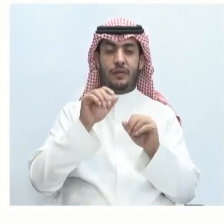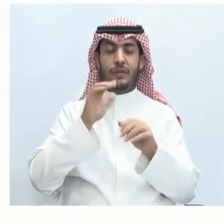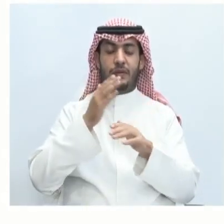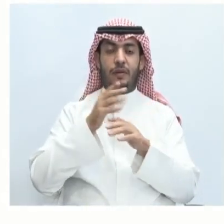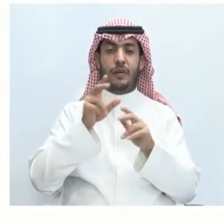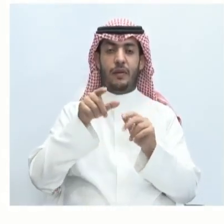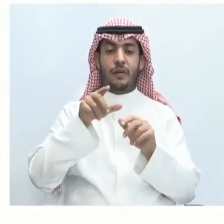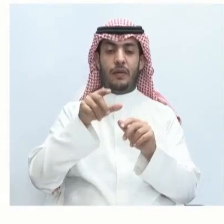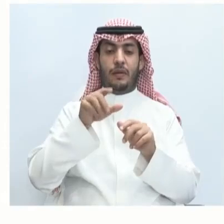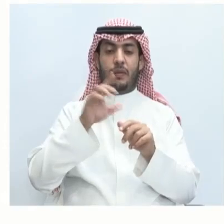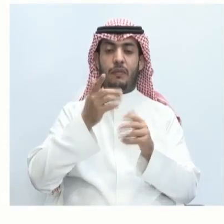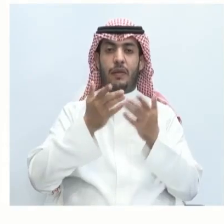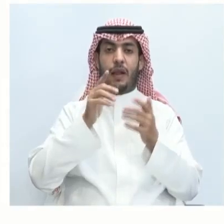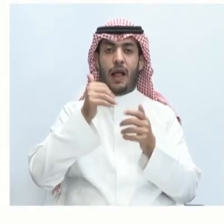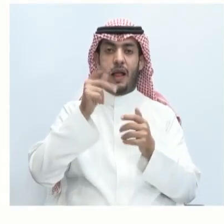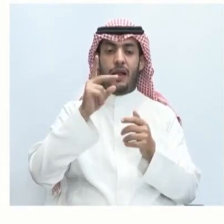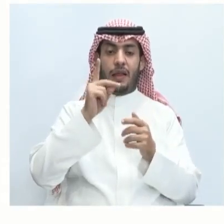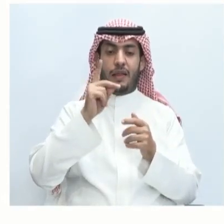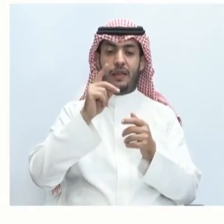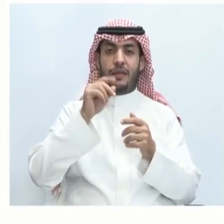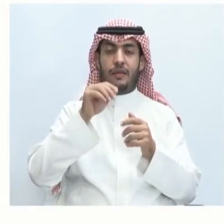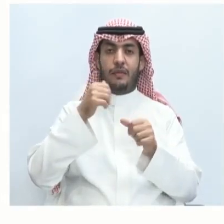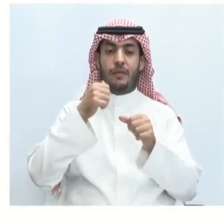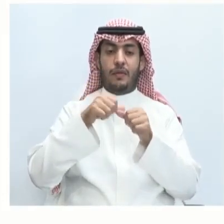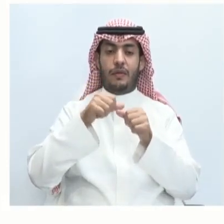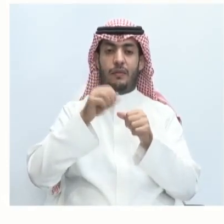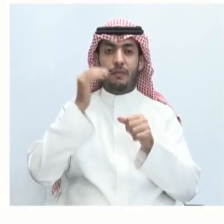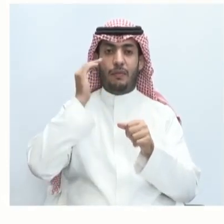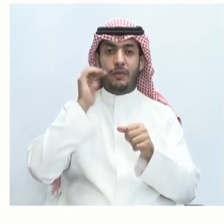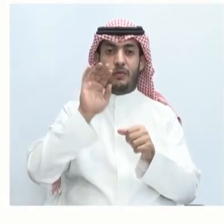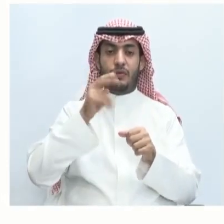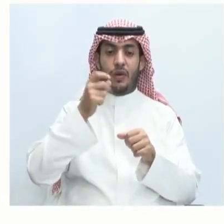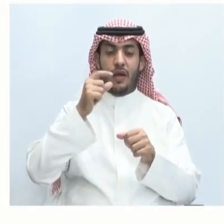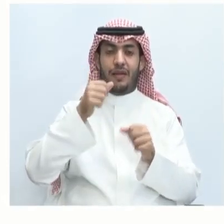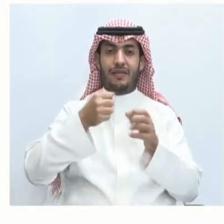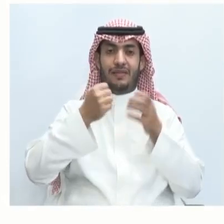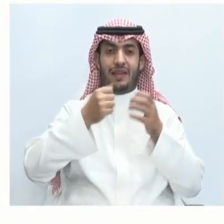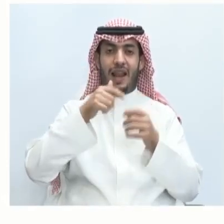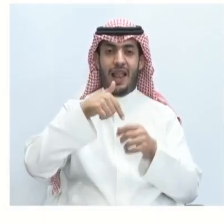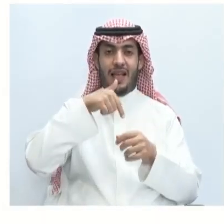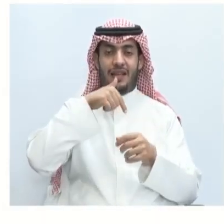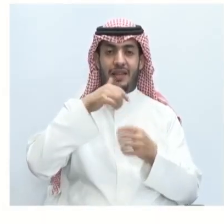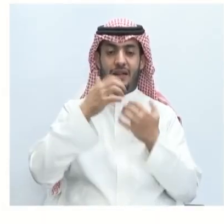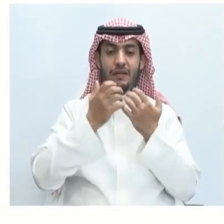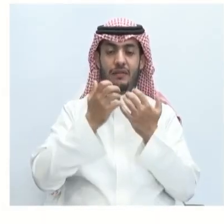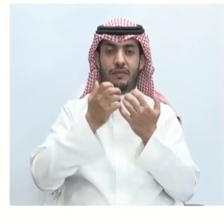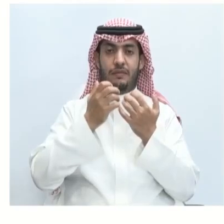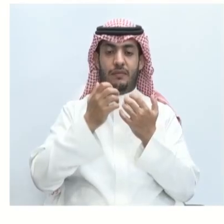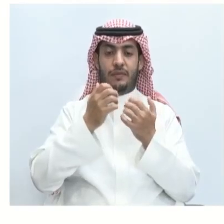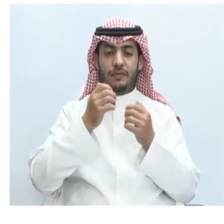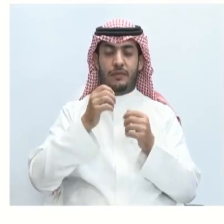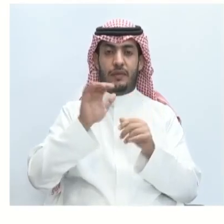هنا يقول ما مقدار الخليط المتبقي لدى سعاد بعد صنع ابريق من العصير اذا ابنائي وبناتي